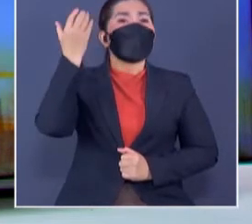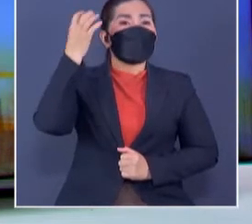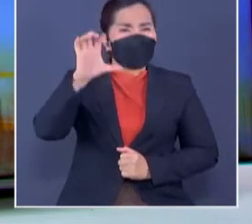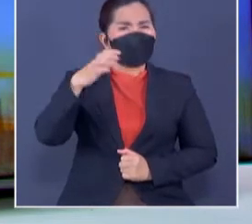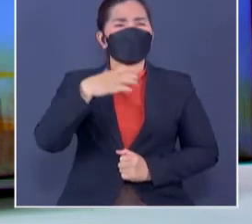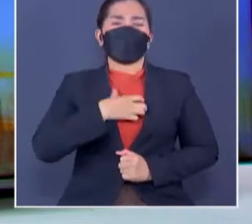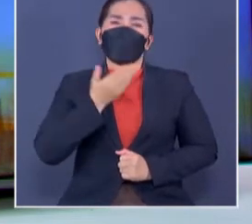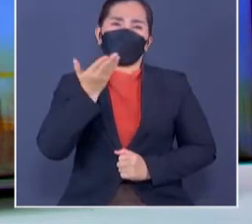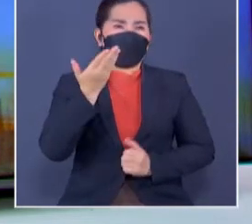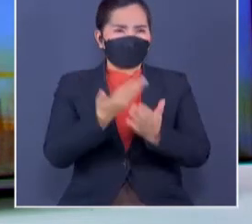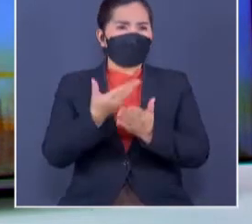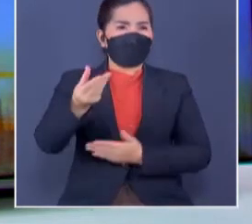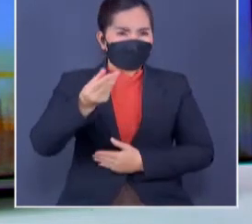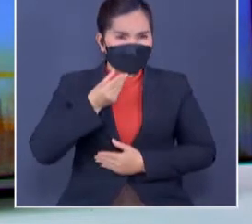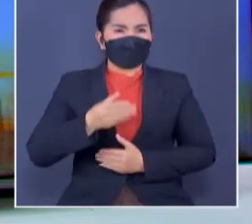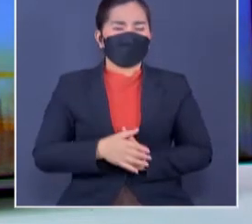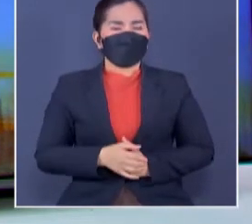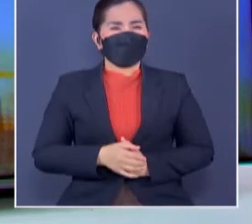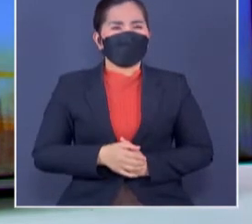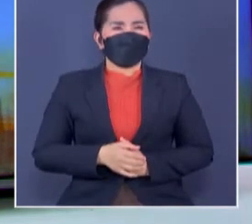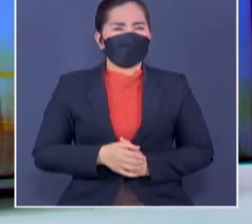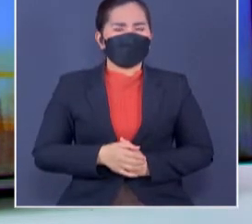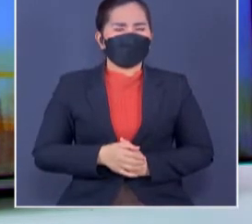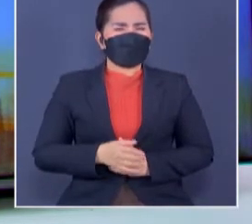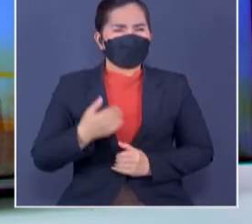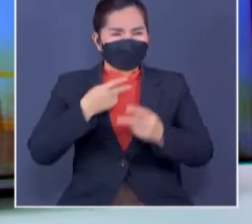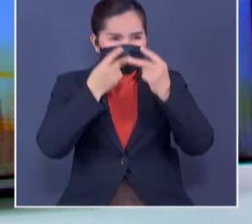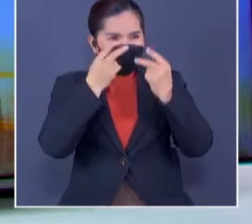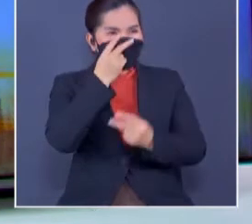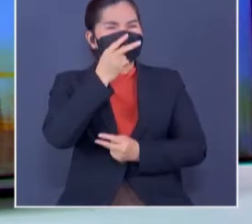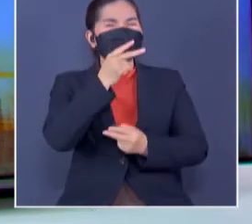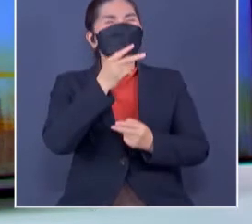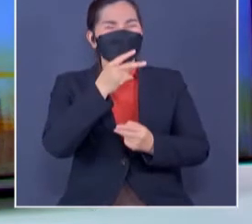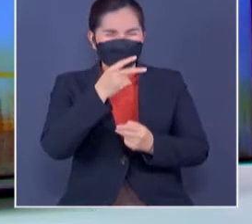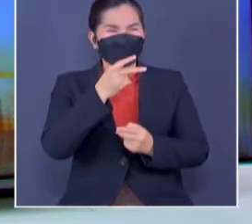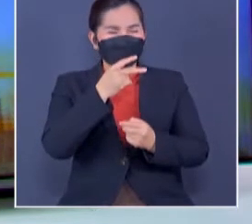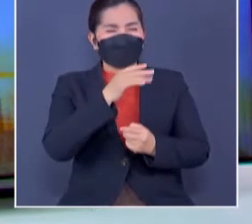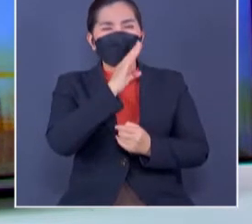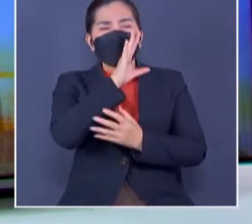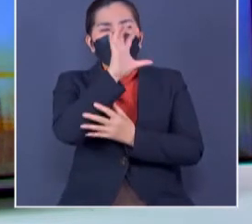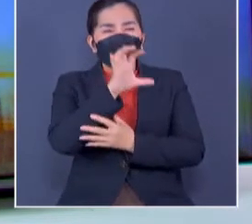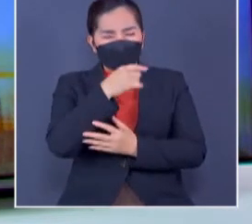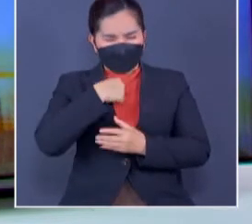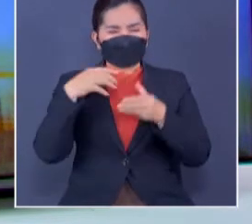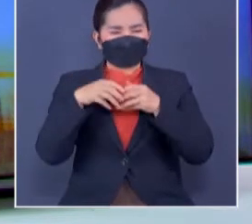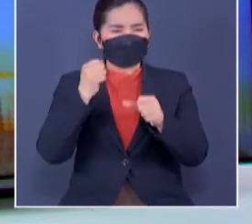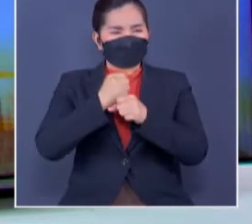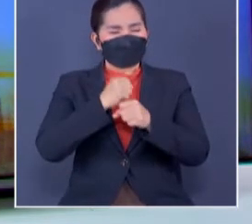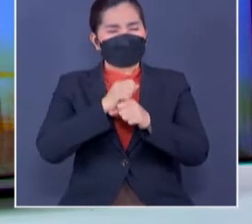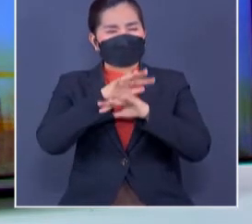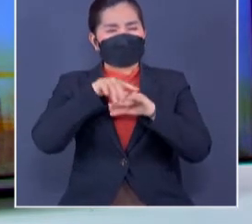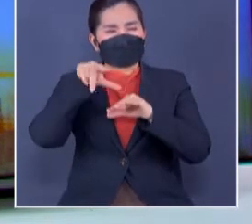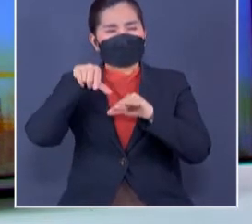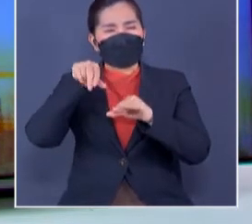รียกร้องของเงินคืนจากพิมพ์ริพายแต่ปรากฏว่ามีมิจฉาชีพไปเห็นแล้วก็แฝงตัวเข้าไปบอกเป็นทีมงานของพิมพ์ริพาย